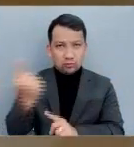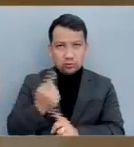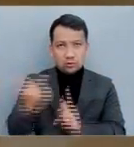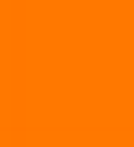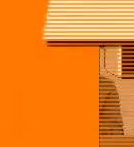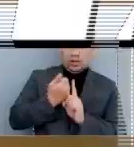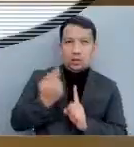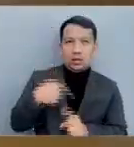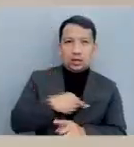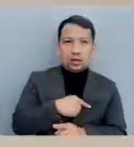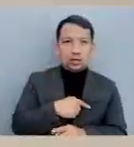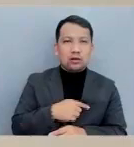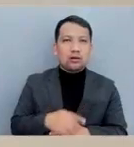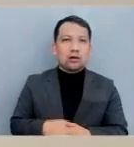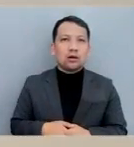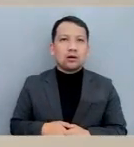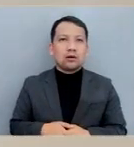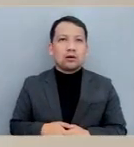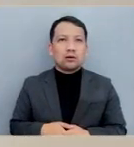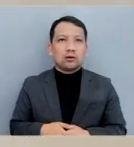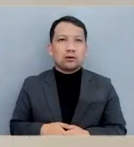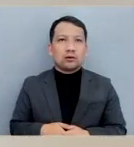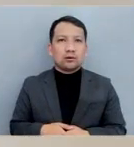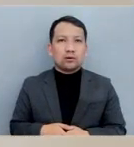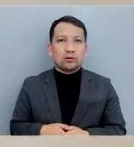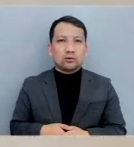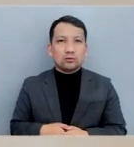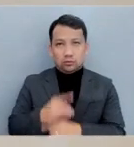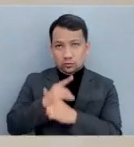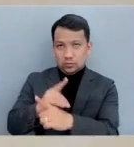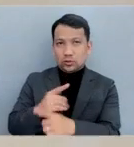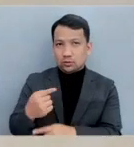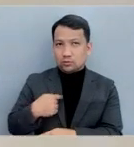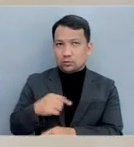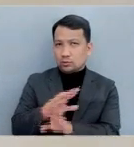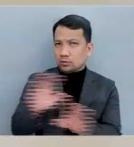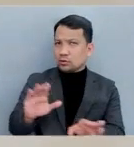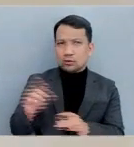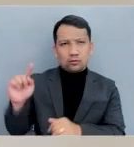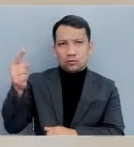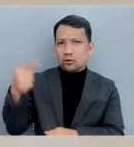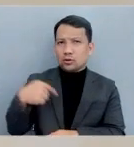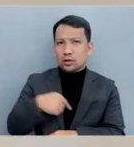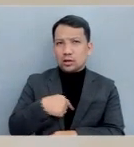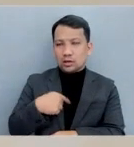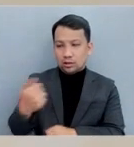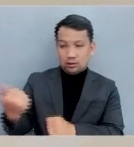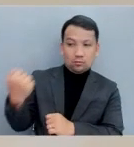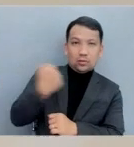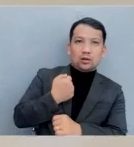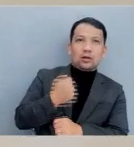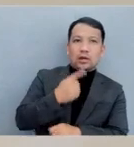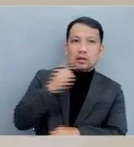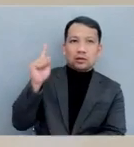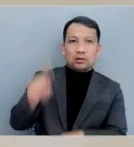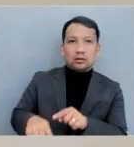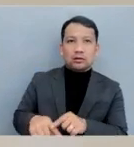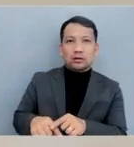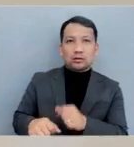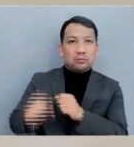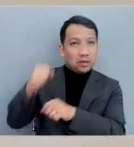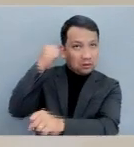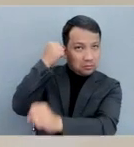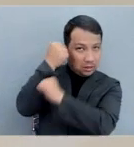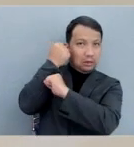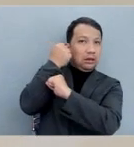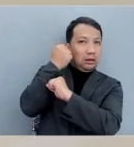kanya. Lumipensa po ako. Hindi po ako nauna. Ako po ang inunahan niya, nga lang nasangga po yung suntok niya